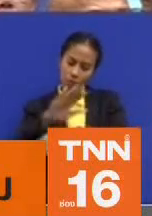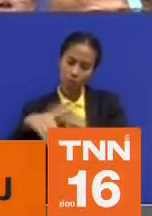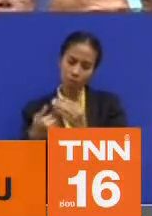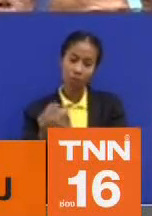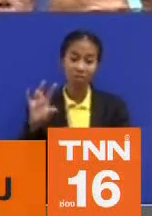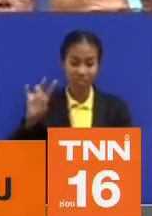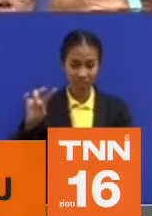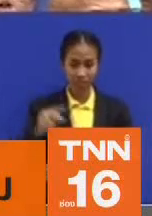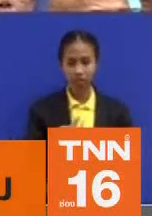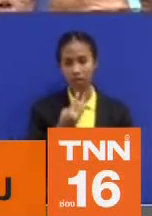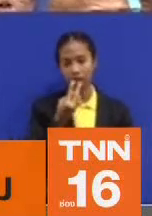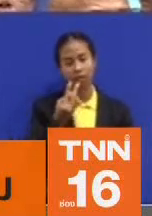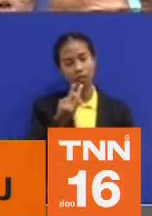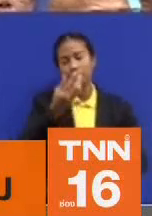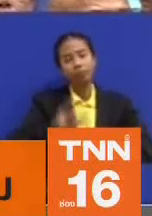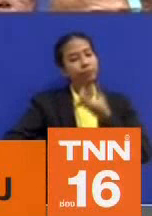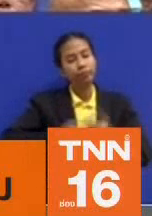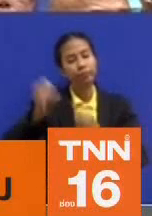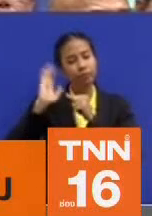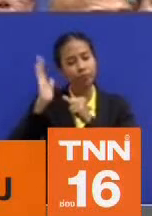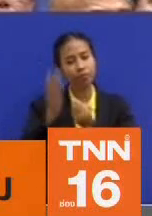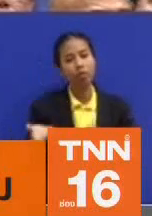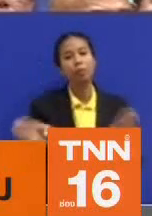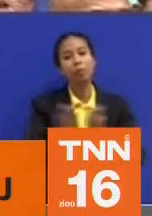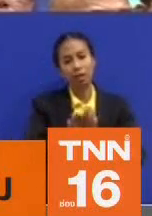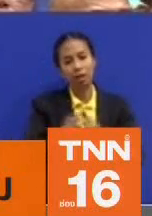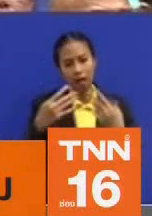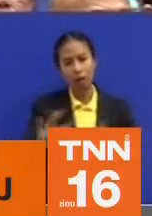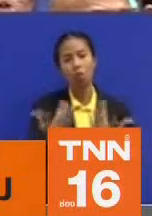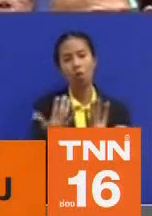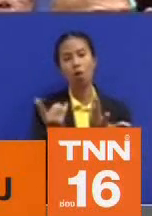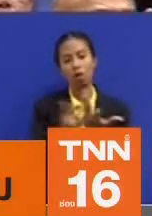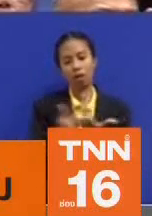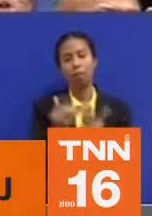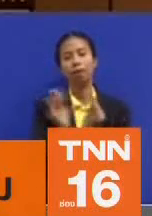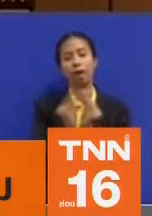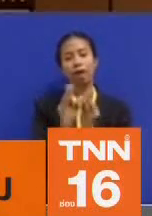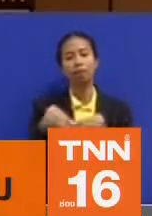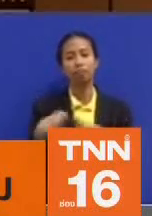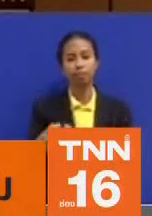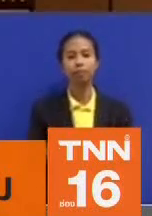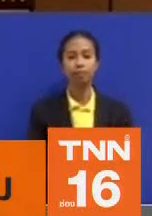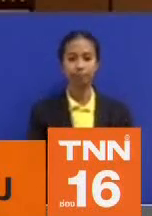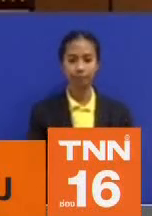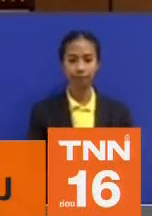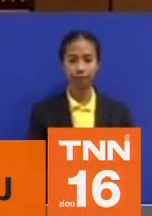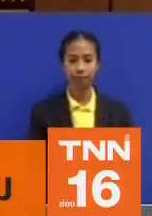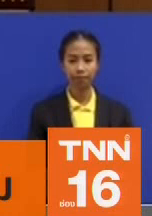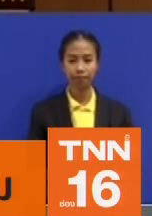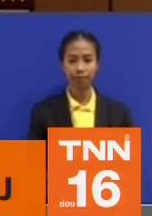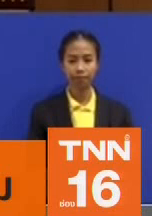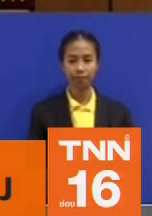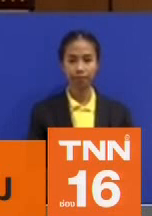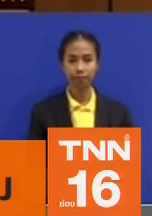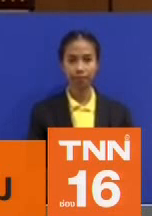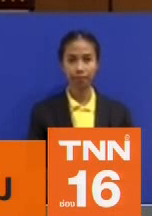แล้วว่าสมควรปิดอภิปรายครับไม่ต้องอภิปรายต่อแล้วขอให้ลงมติครับครับขอบคุณครับ ครับก็ไม่มี